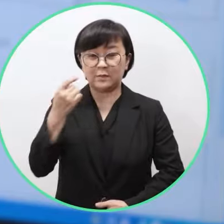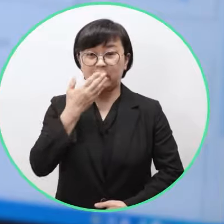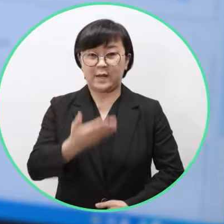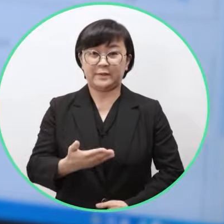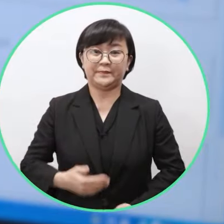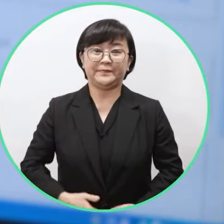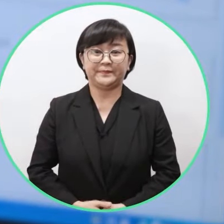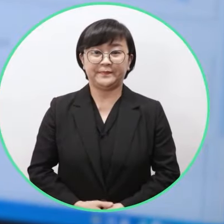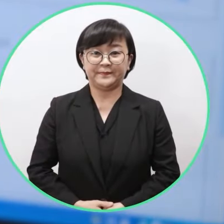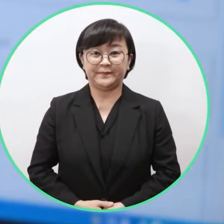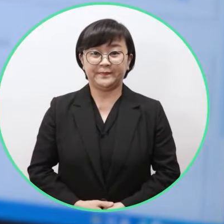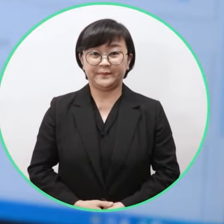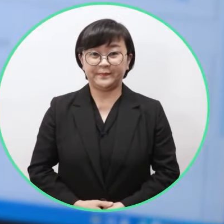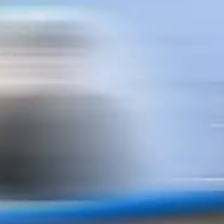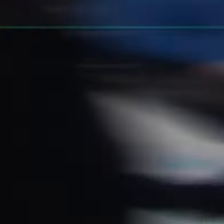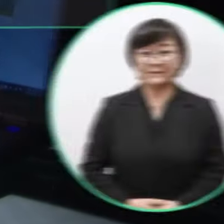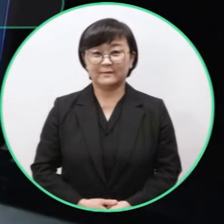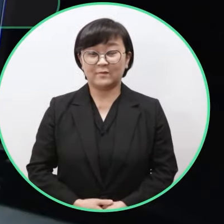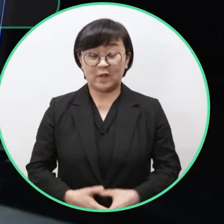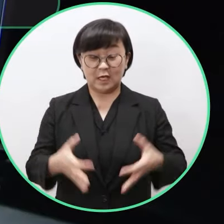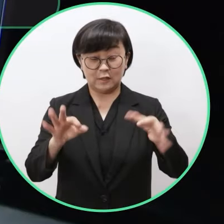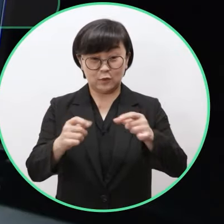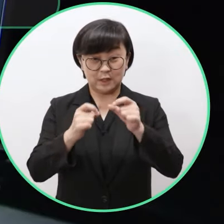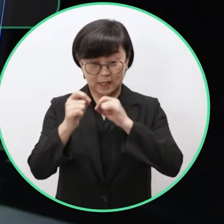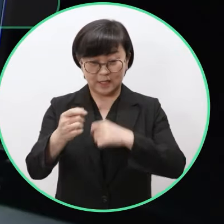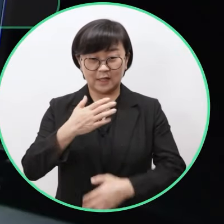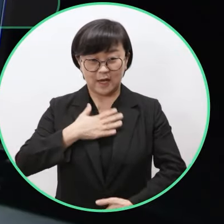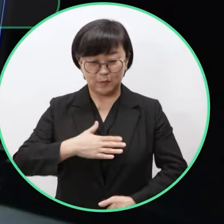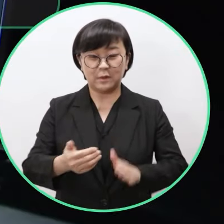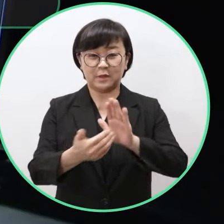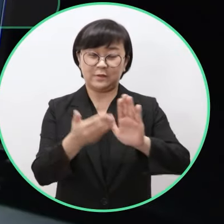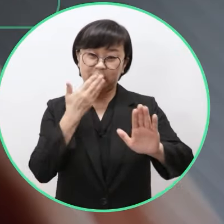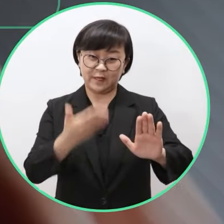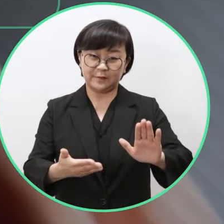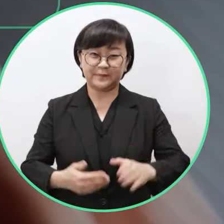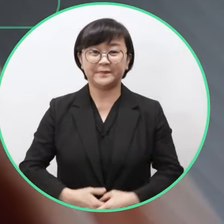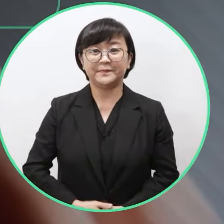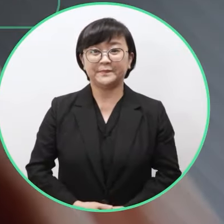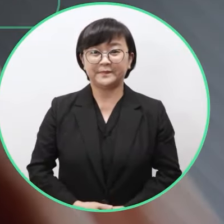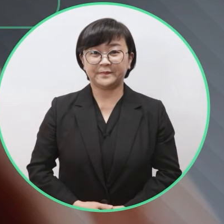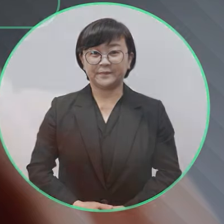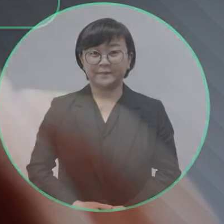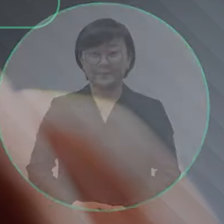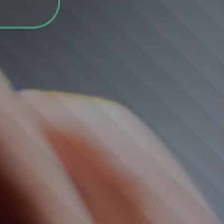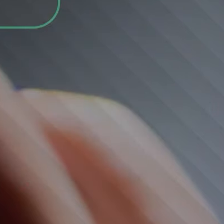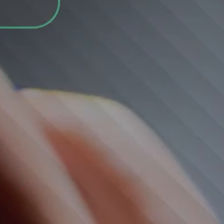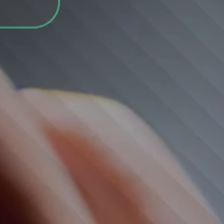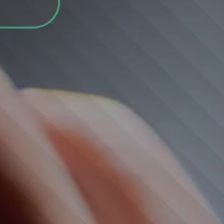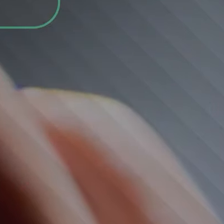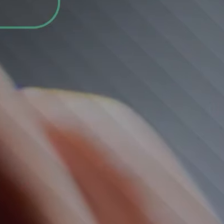또한 확인 가능합니다. 금융사기, 아는 만큼 예방할 수 있습니다.